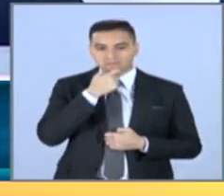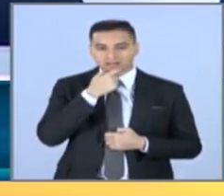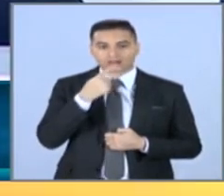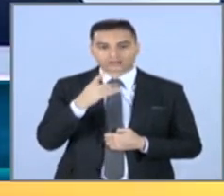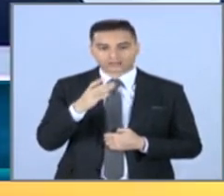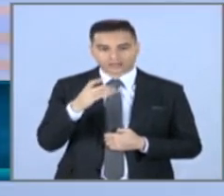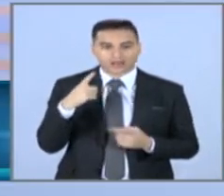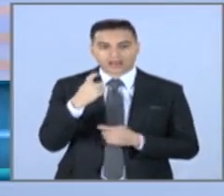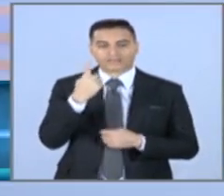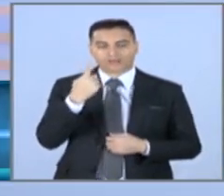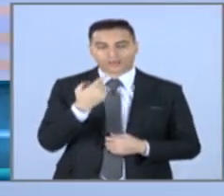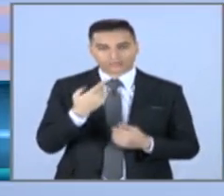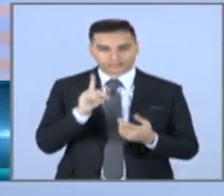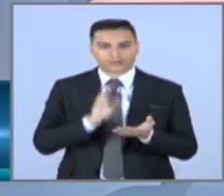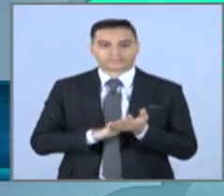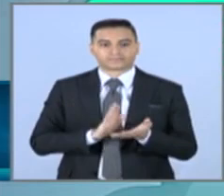بريطانيا الهدف الأول